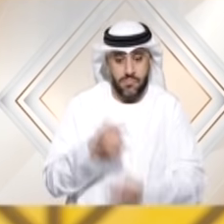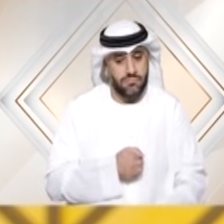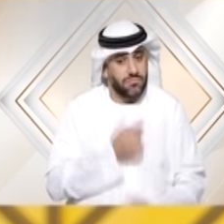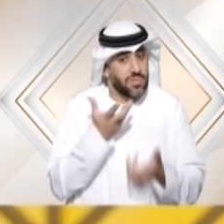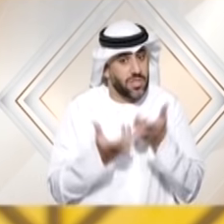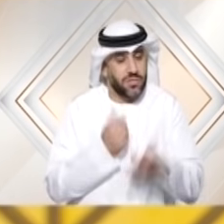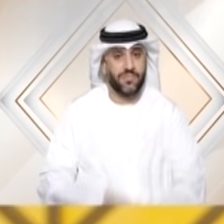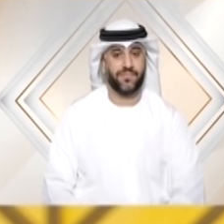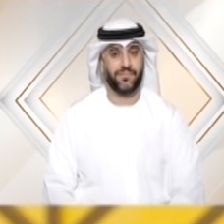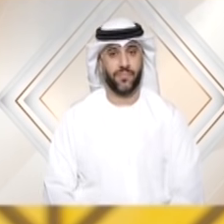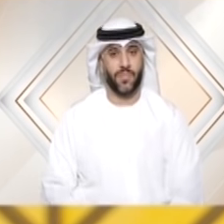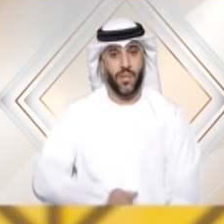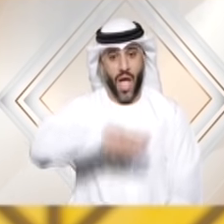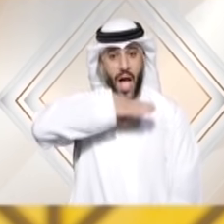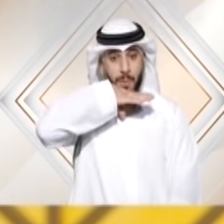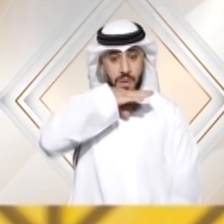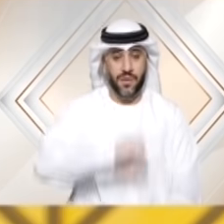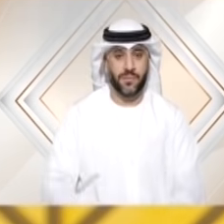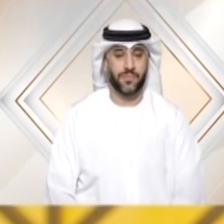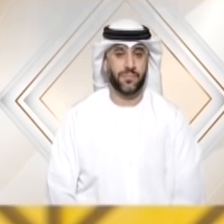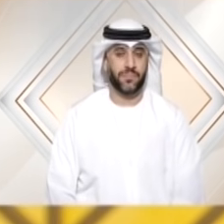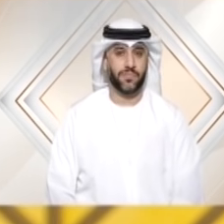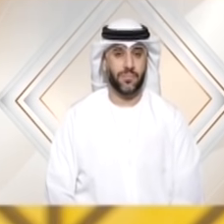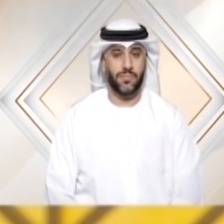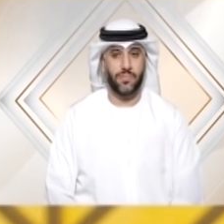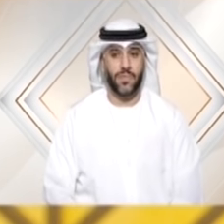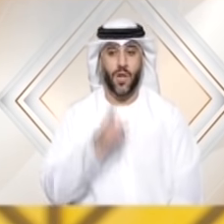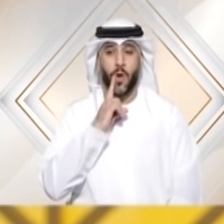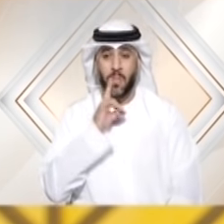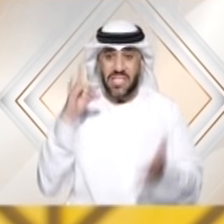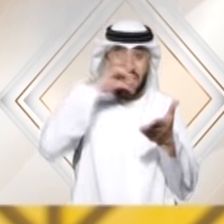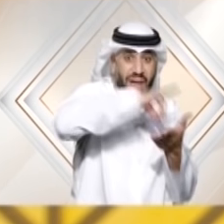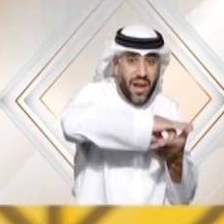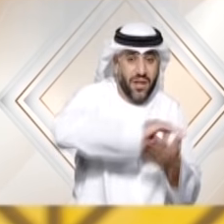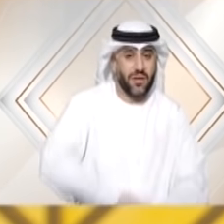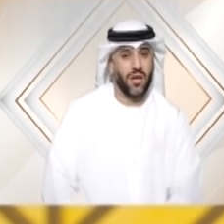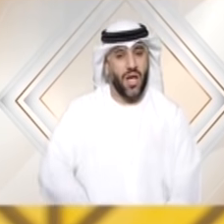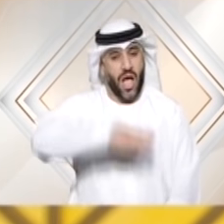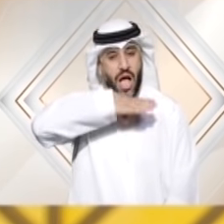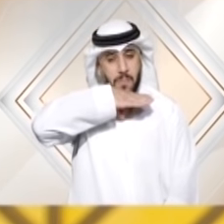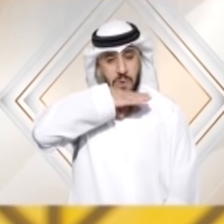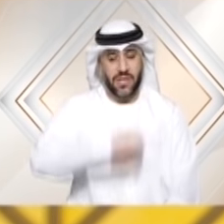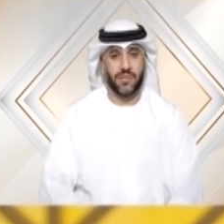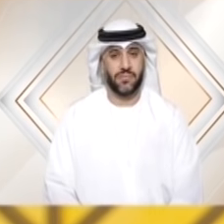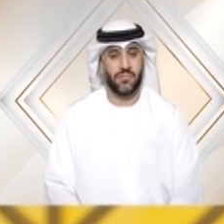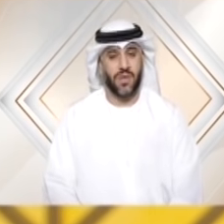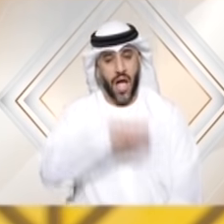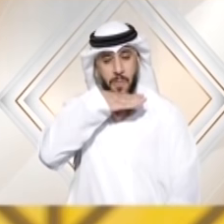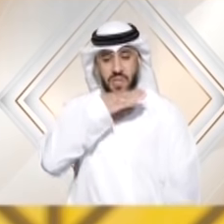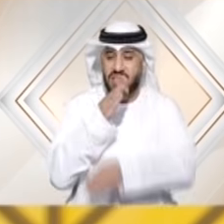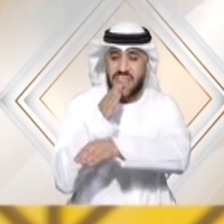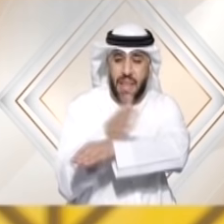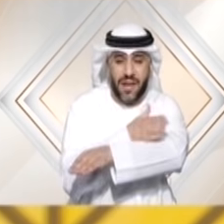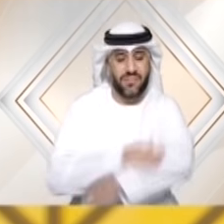أطلع. أنا والدي في 2013 سوري قبل لا أطلع أمي وأخوي عندي. أنا والدي في 2013 تعب، نزلت